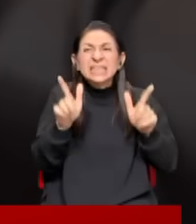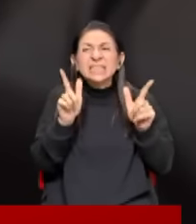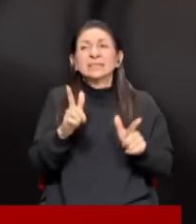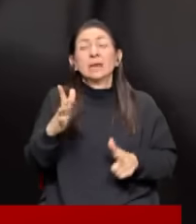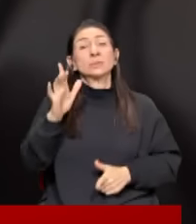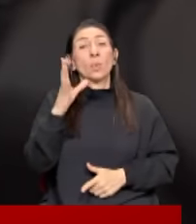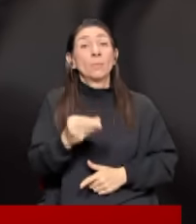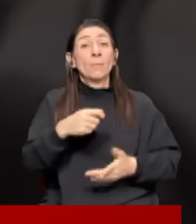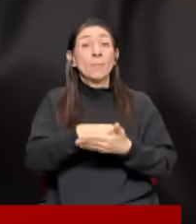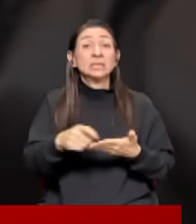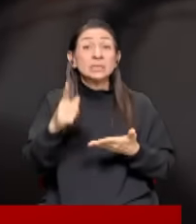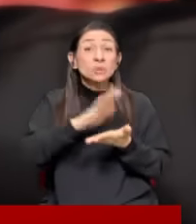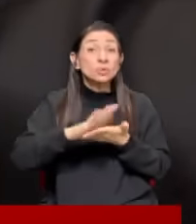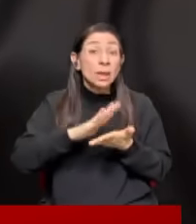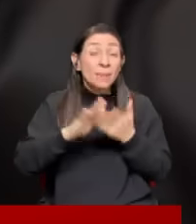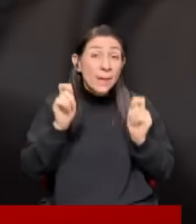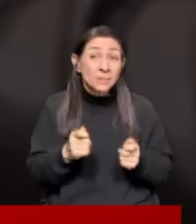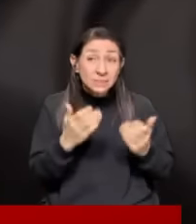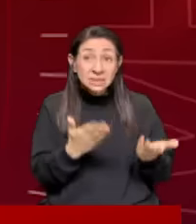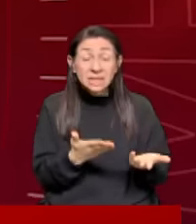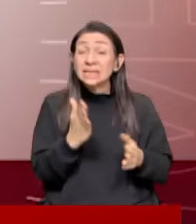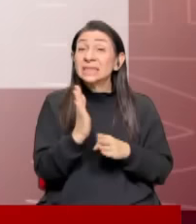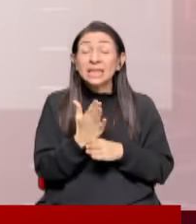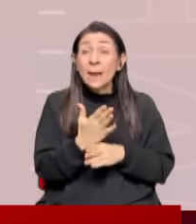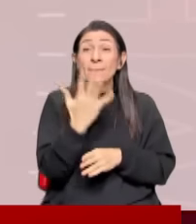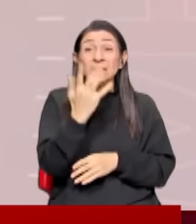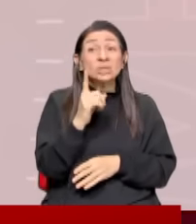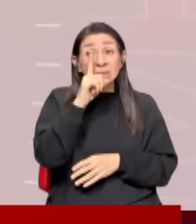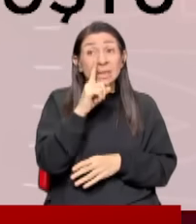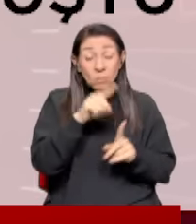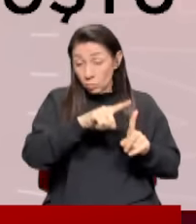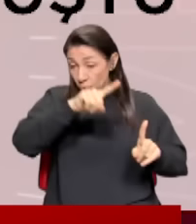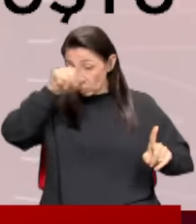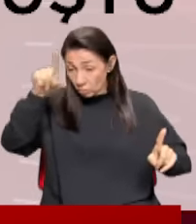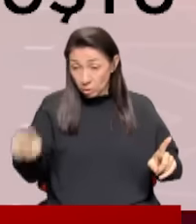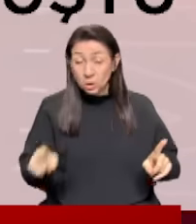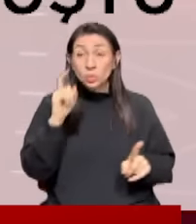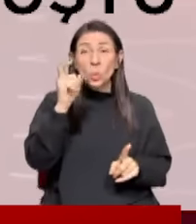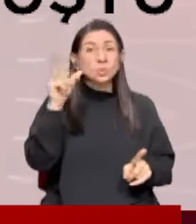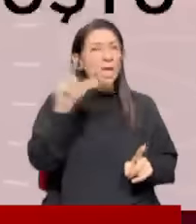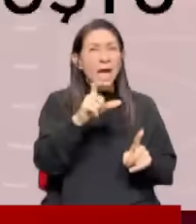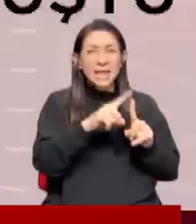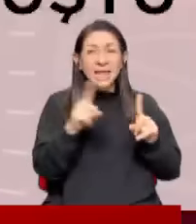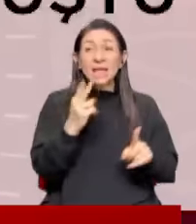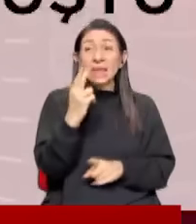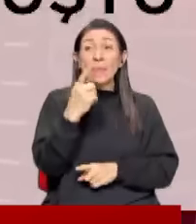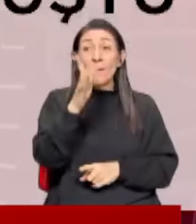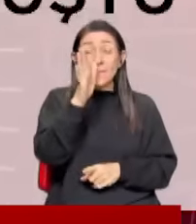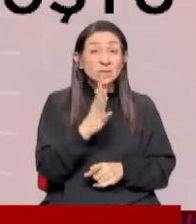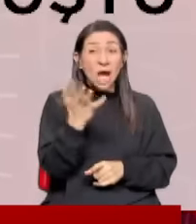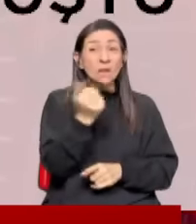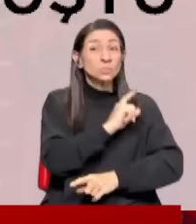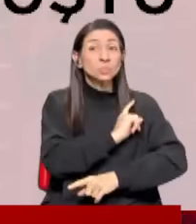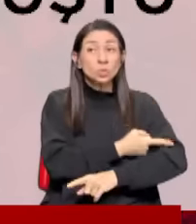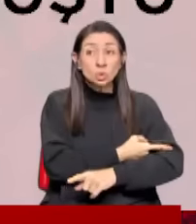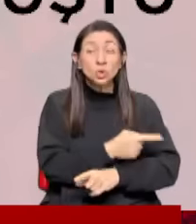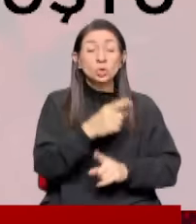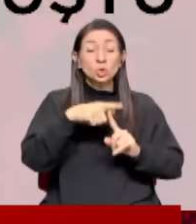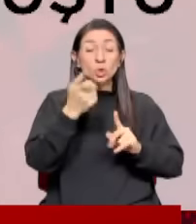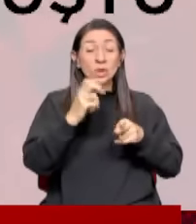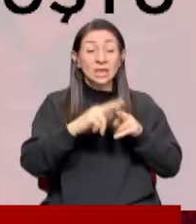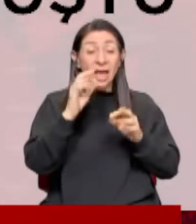istekli maaşlarıyla ilgili bir düzenlemenin yapılması. Çünkü 5 Nisan'dan bugüne geçen 9 ayda 7500 liralık alım gücü de